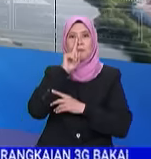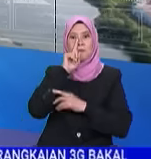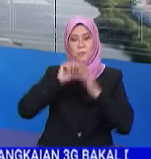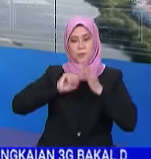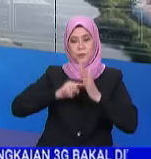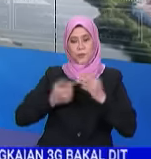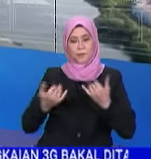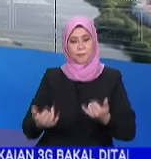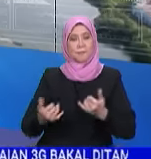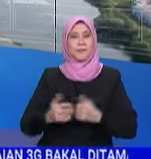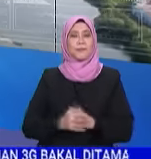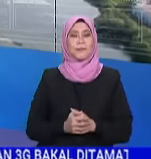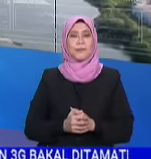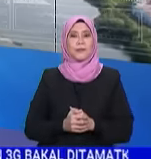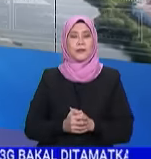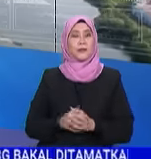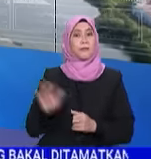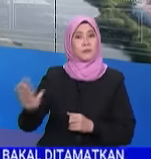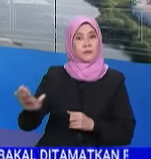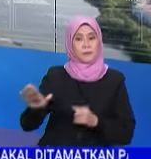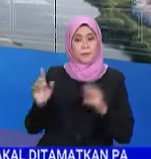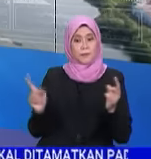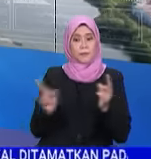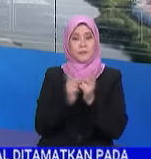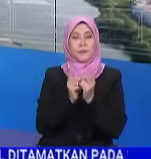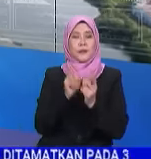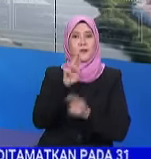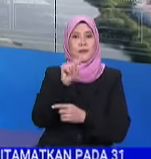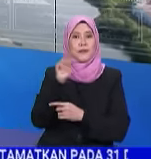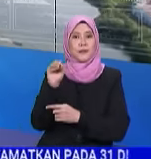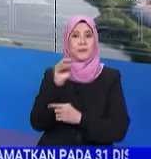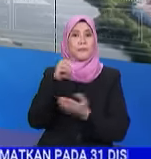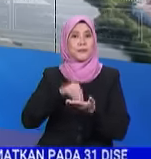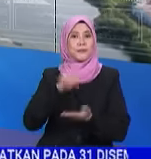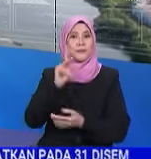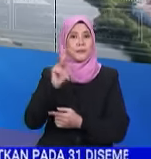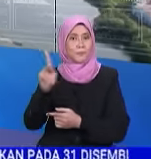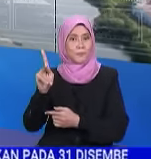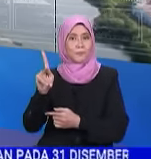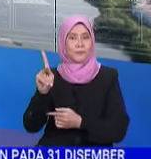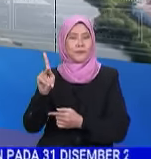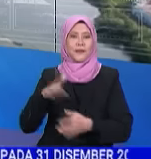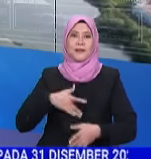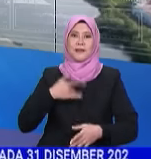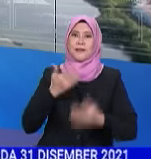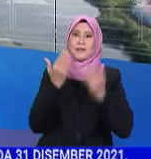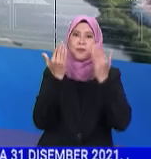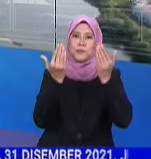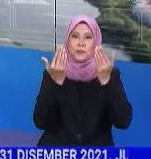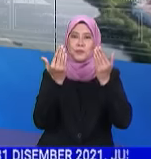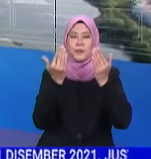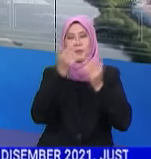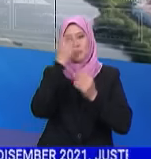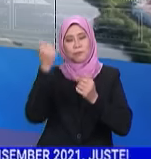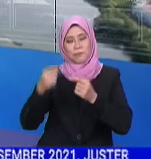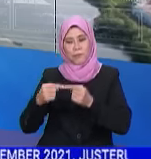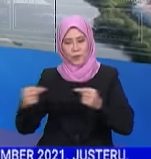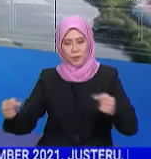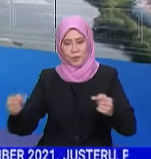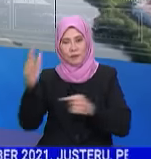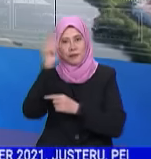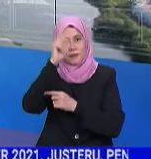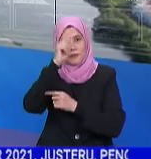bermula hari ini rata-rata mereka yang ditemui RTM di Kota Kinabalu menzahirkan rasa syukur atas keputusan